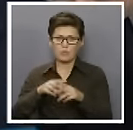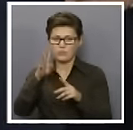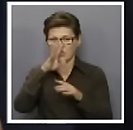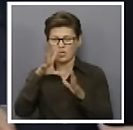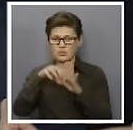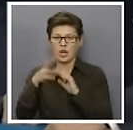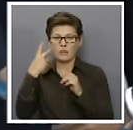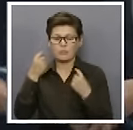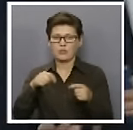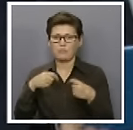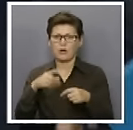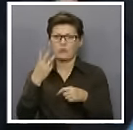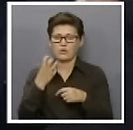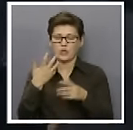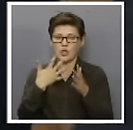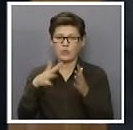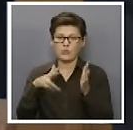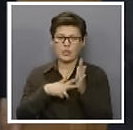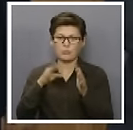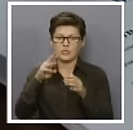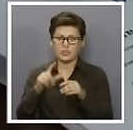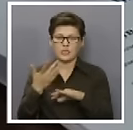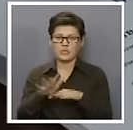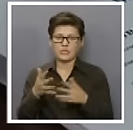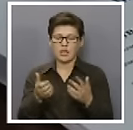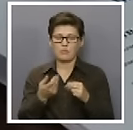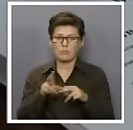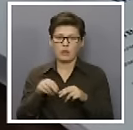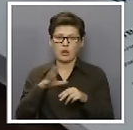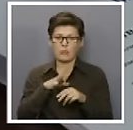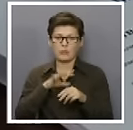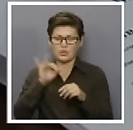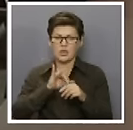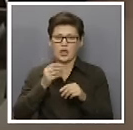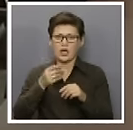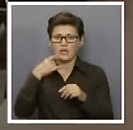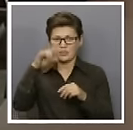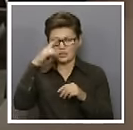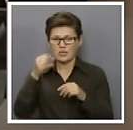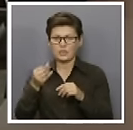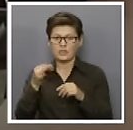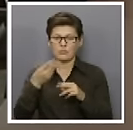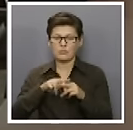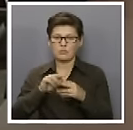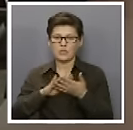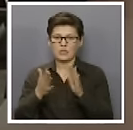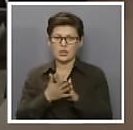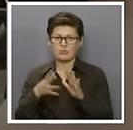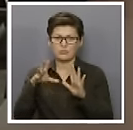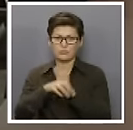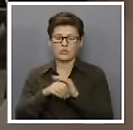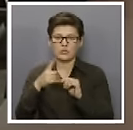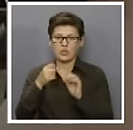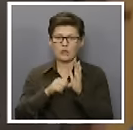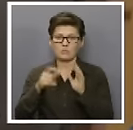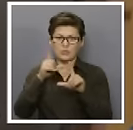ішінде алматылық кәсіпкерлер 358 миллиард теңгеге несие алған. Ал Қазақстан қаржыгерлері қауымдастығымен жасалған келісім қосымша